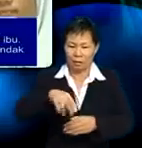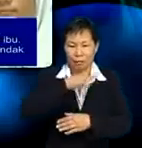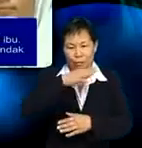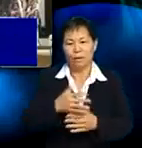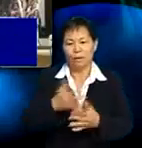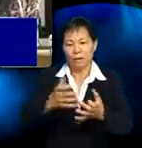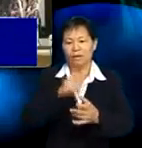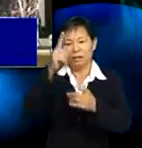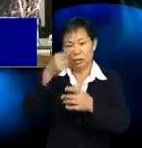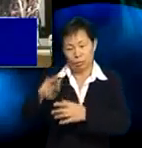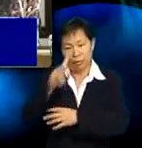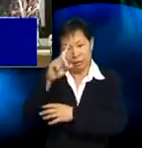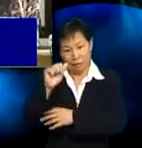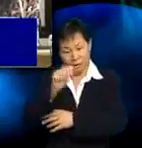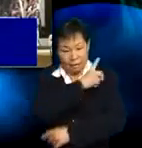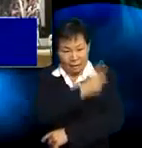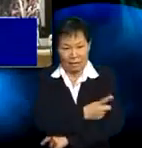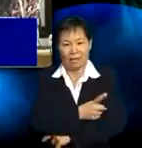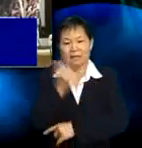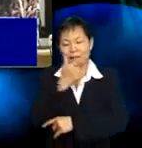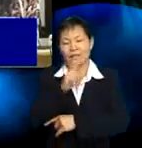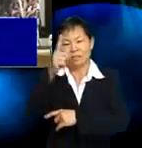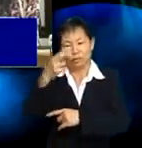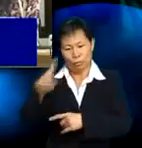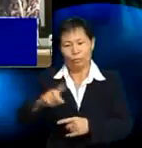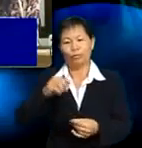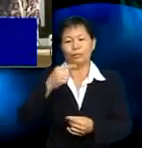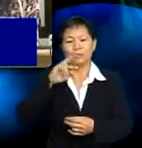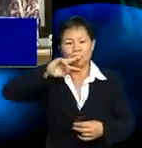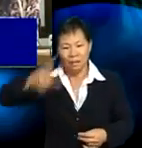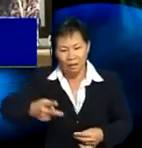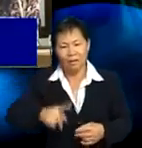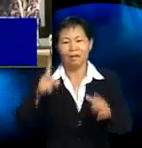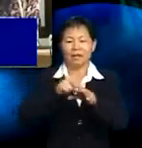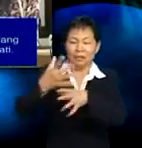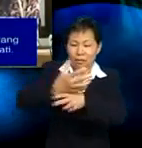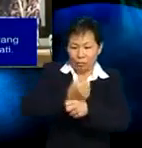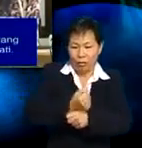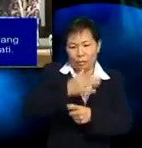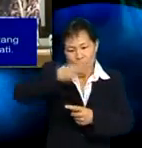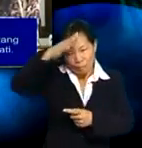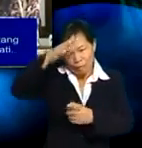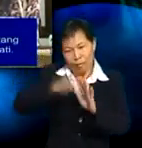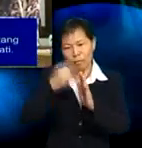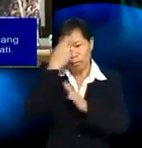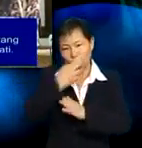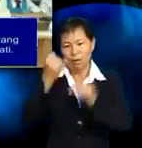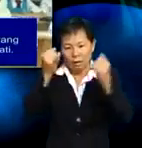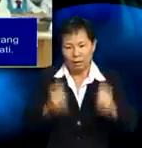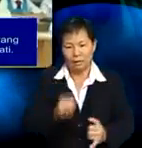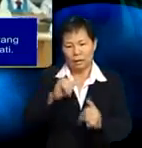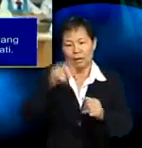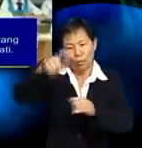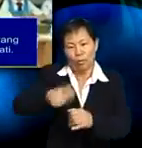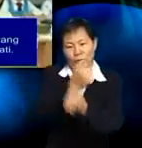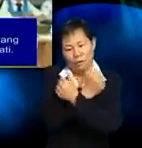seni budaya dimana bumi dipijak di situ nggak dijunjung kesimpulannya ibu bapak merupakan desain yang wajib